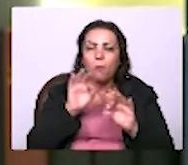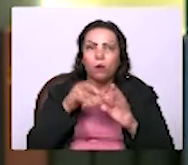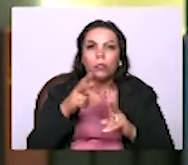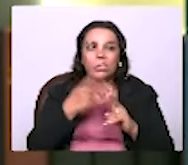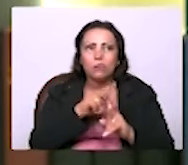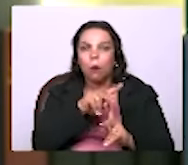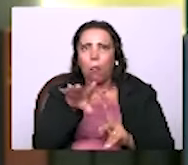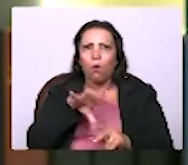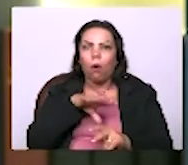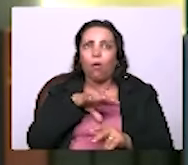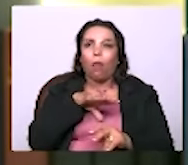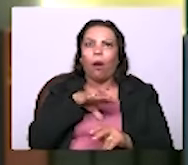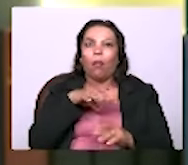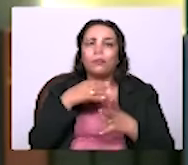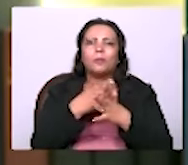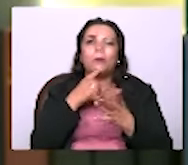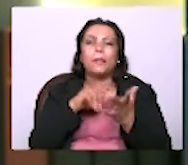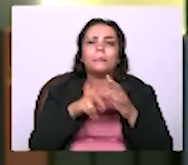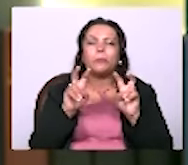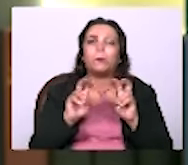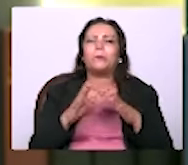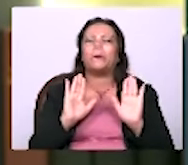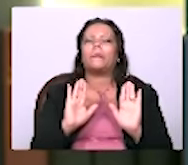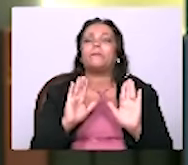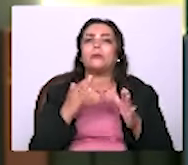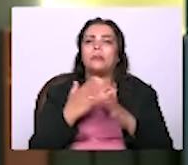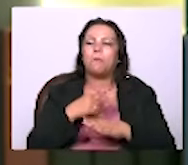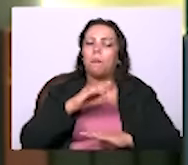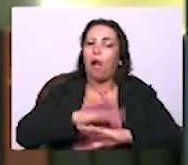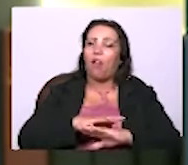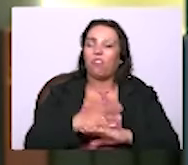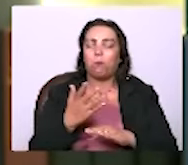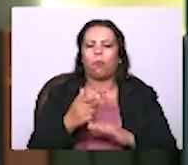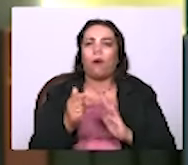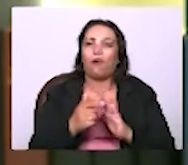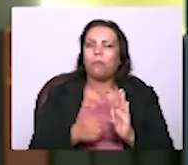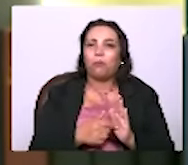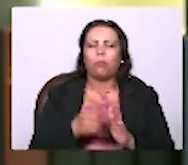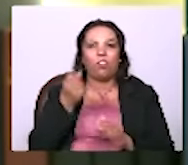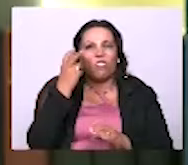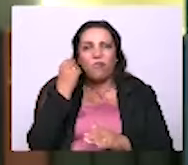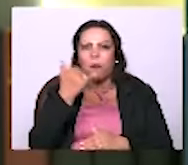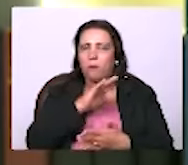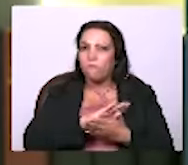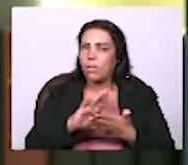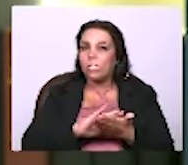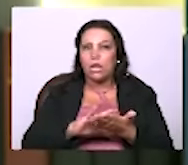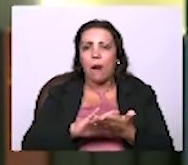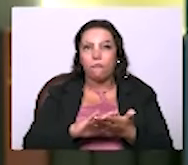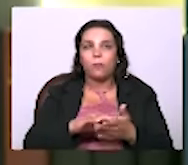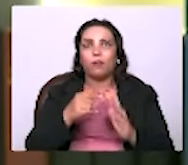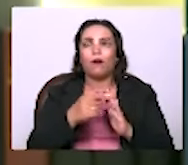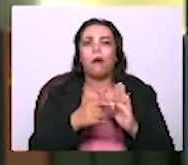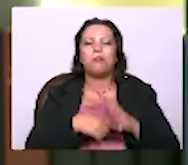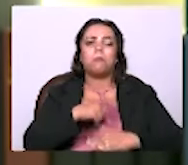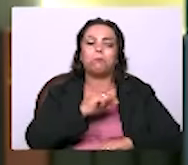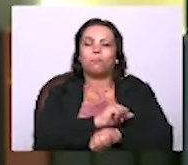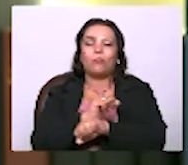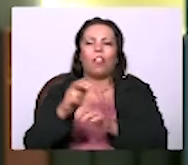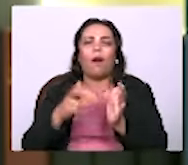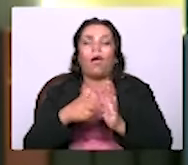وبيرضع اذا لم يمتثلوا لا الاخلاق ولا القيم ولا الثقافه ولا الاحترام لنفسهم في